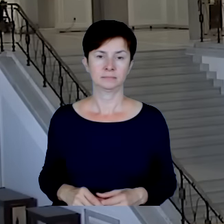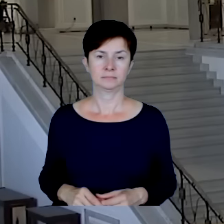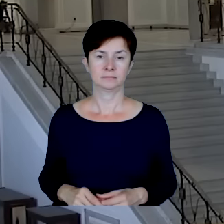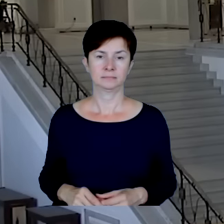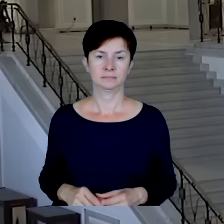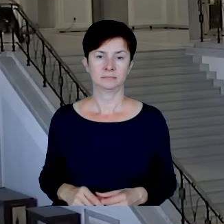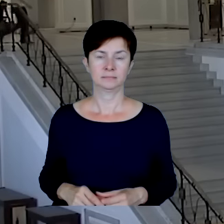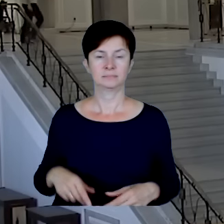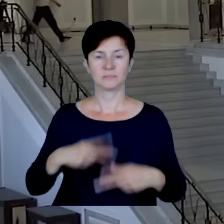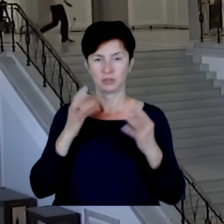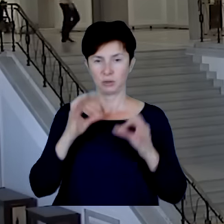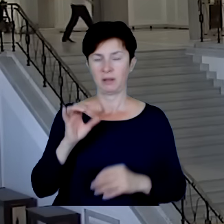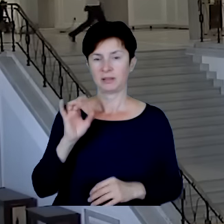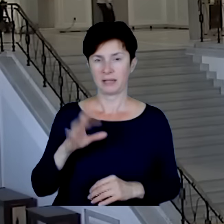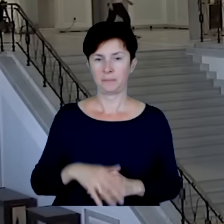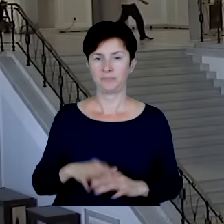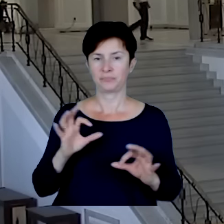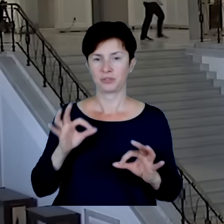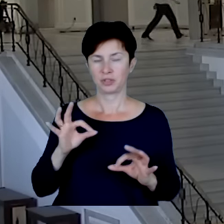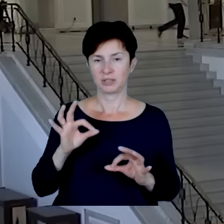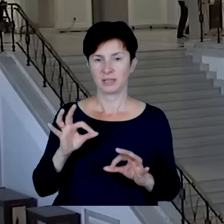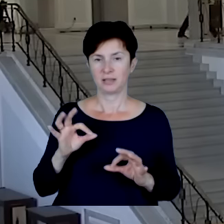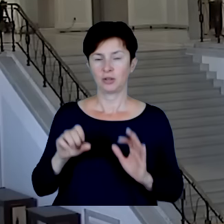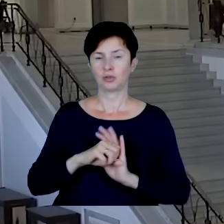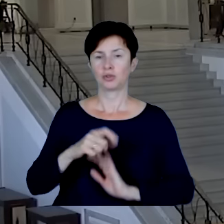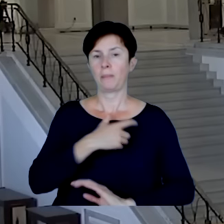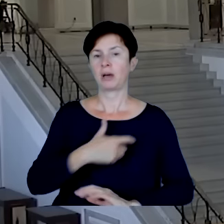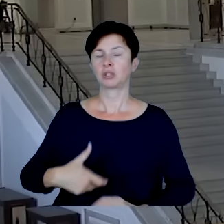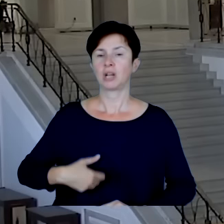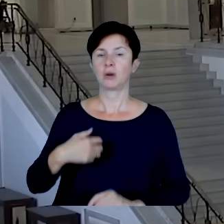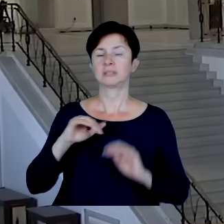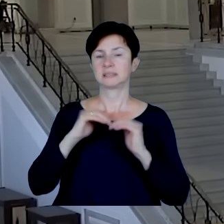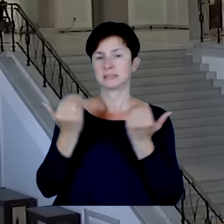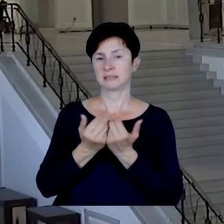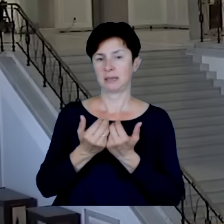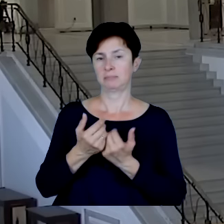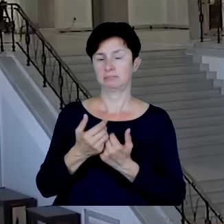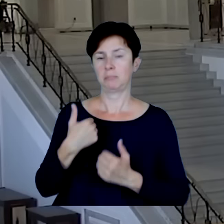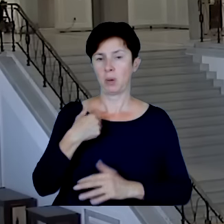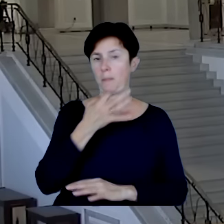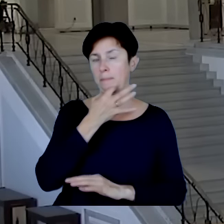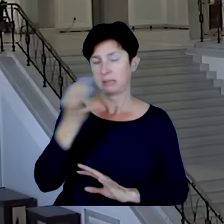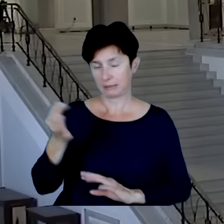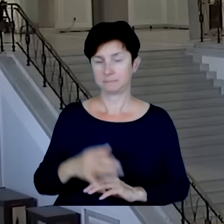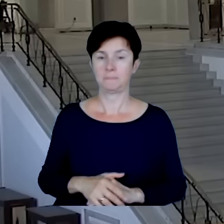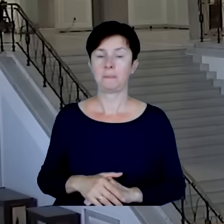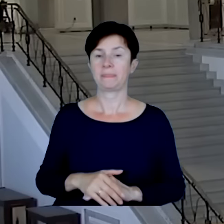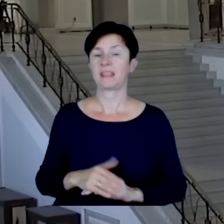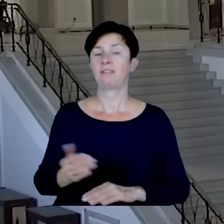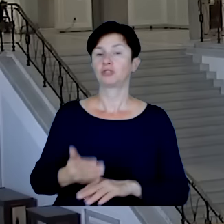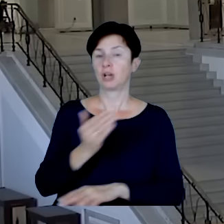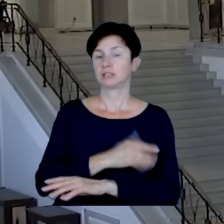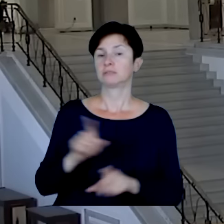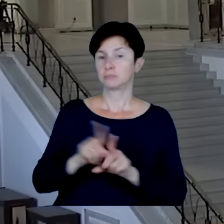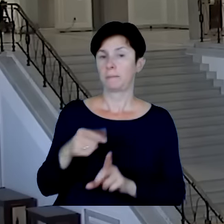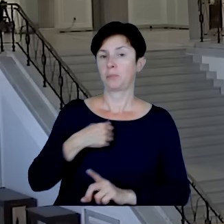Dzień dobry, tak, rzeczywiście dzisiaj takie pytanie do marszałka Sejmu Szymona Hołowni skierowałem, pytałem wcześniej również o to premiera Donalda